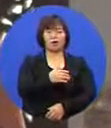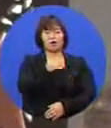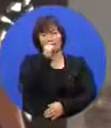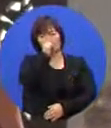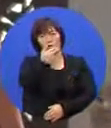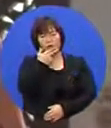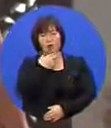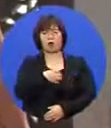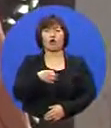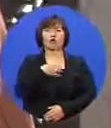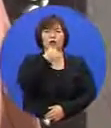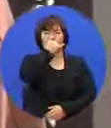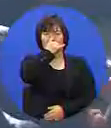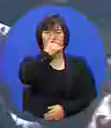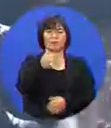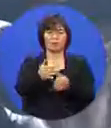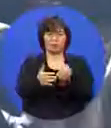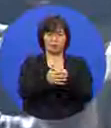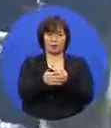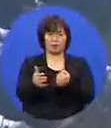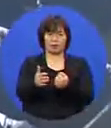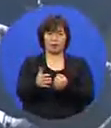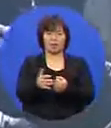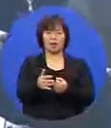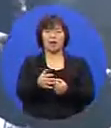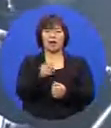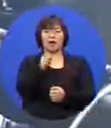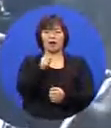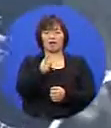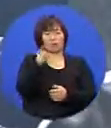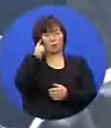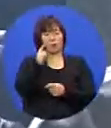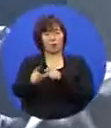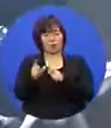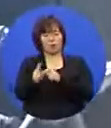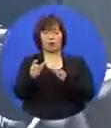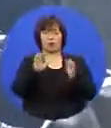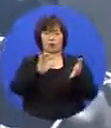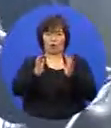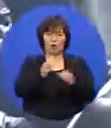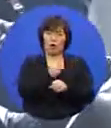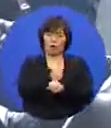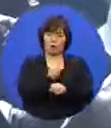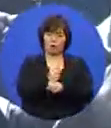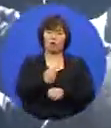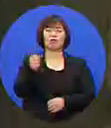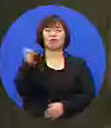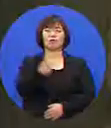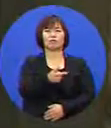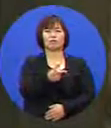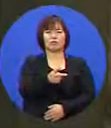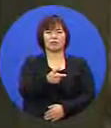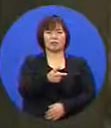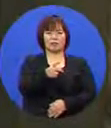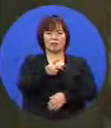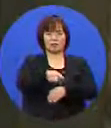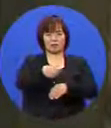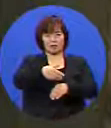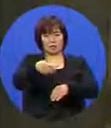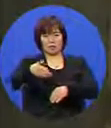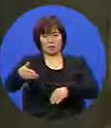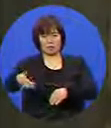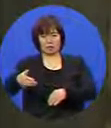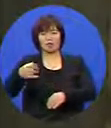들고 그래서 숙고도 하고 논의도 하고 그렇게 해서